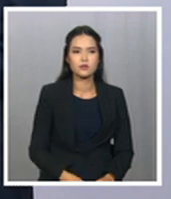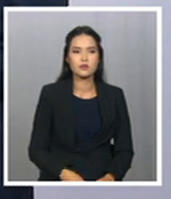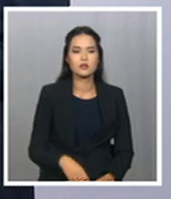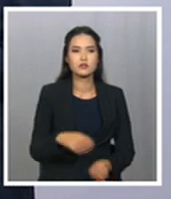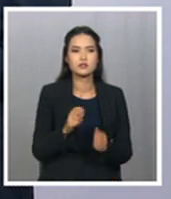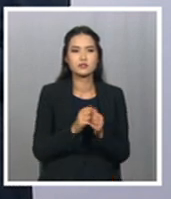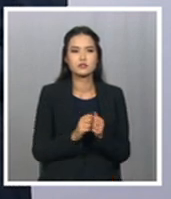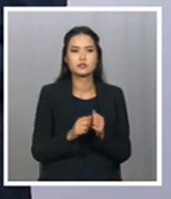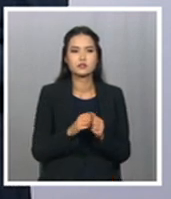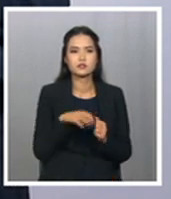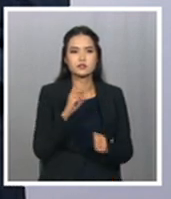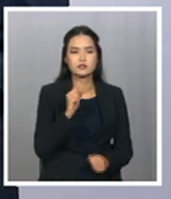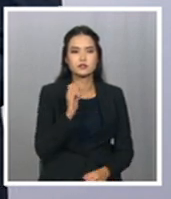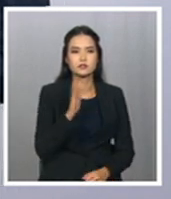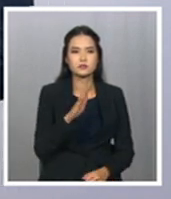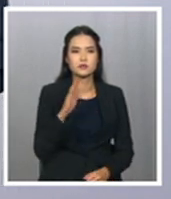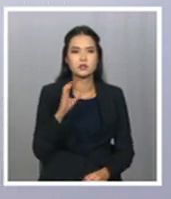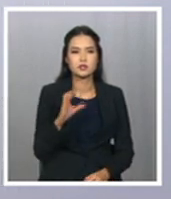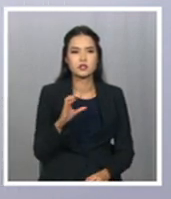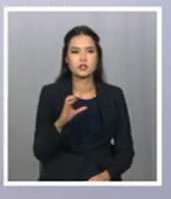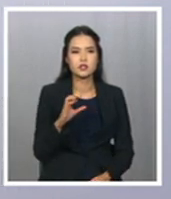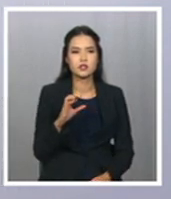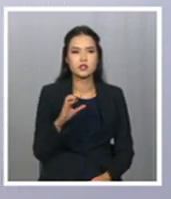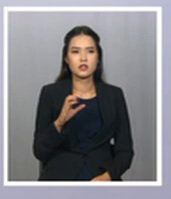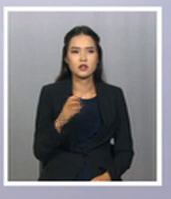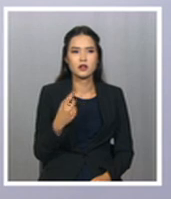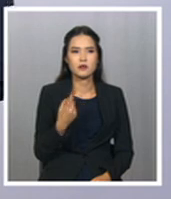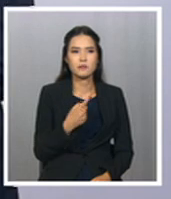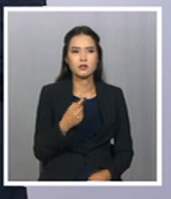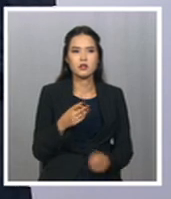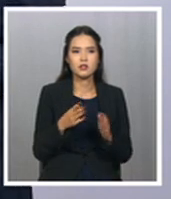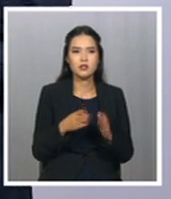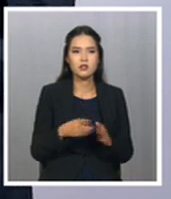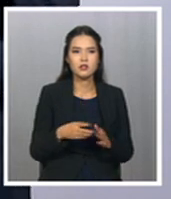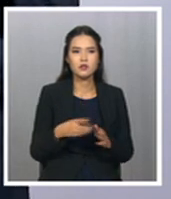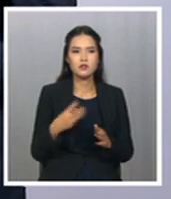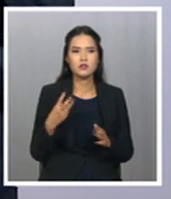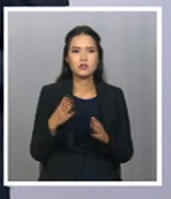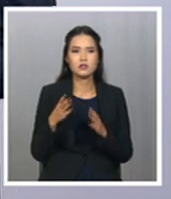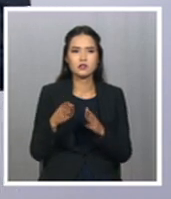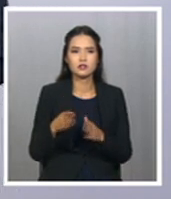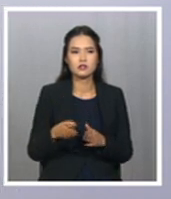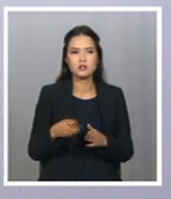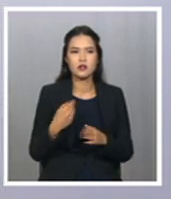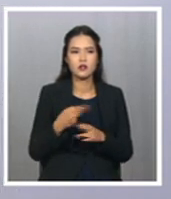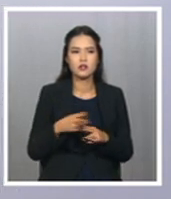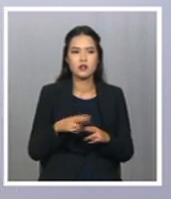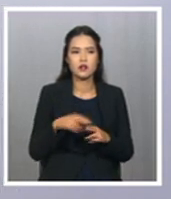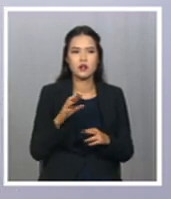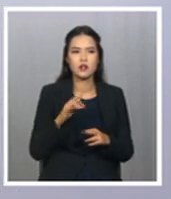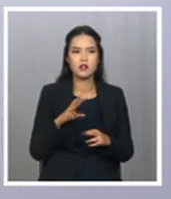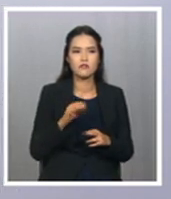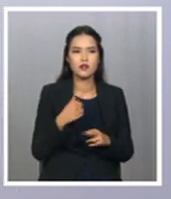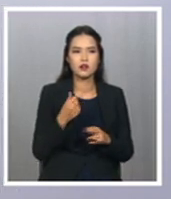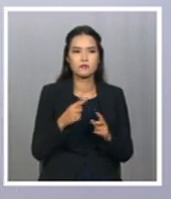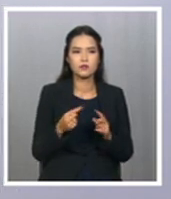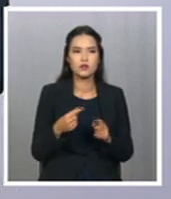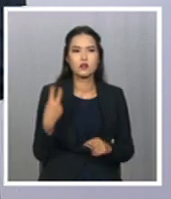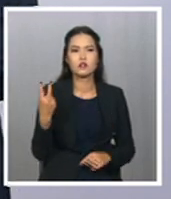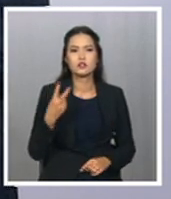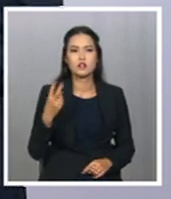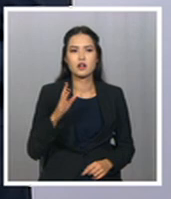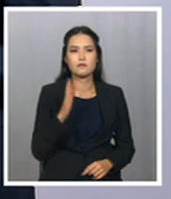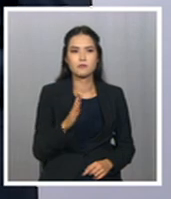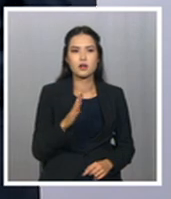бұрышы белгілі. Олай болса, бірінші бөлшек пен соңғы бөлшектің теңдігінен біз альфа бұрышын табамыз. Екінші бөлшек пен